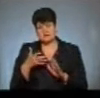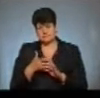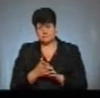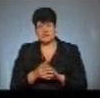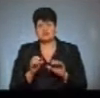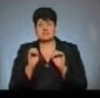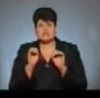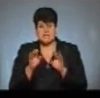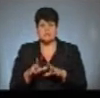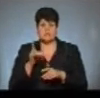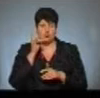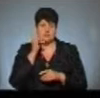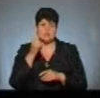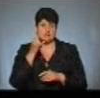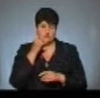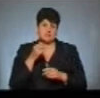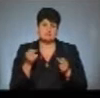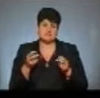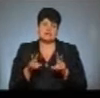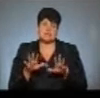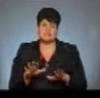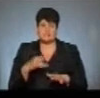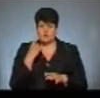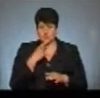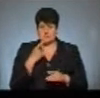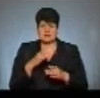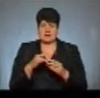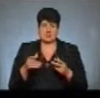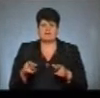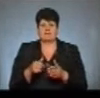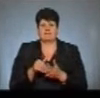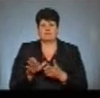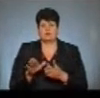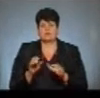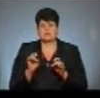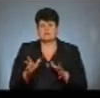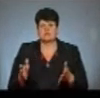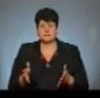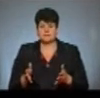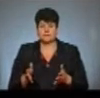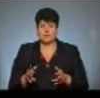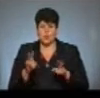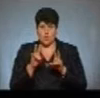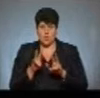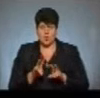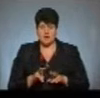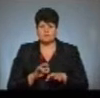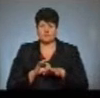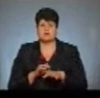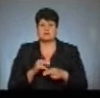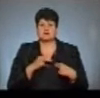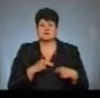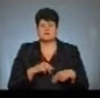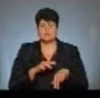здали телефони мобільні, ці засоби на спеціальне місце для особистих речей. Він відмовився здавати, він не здав. Огляд проводив працівник поліції в